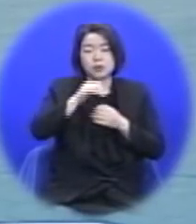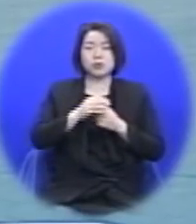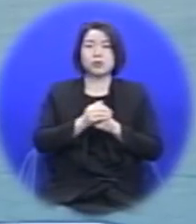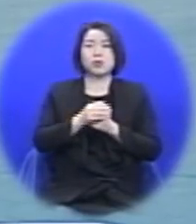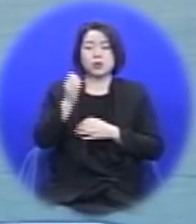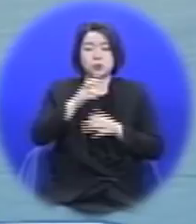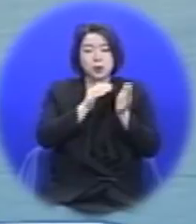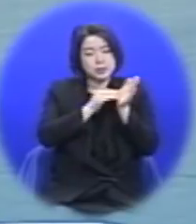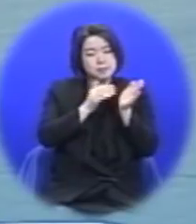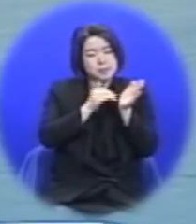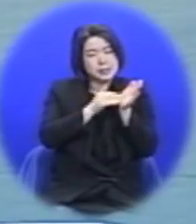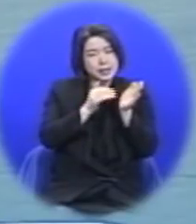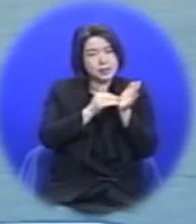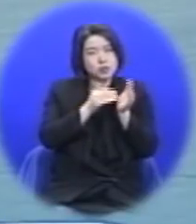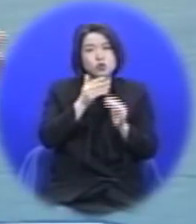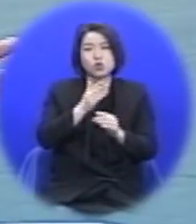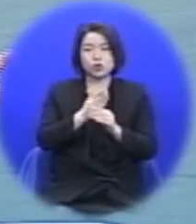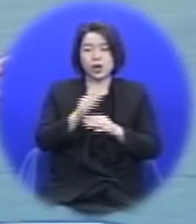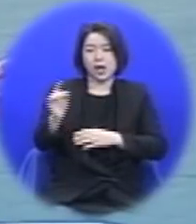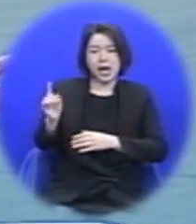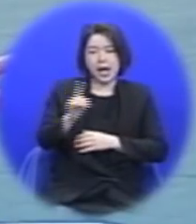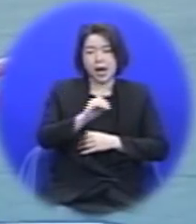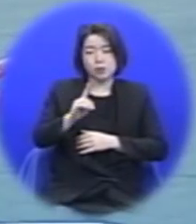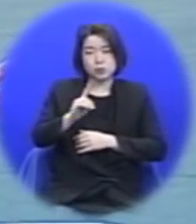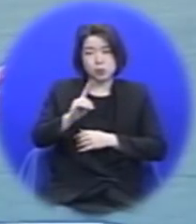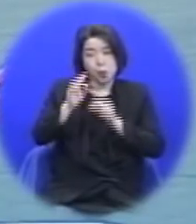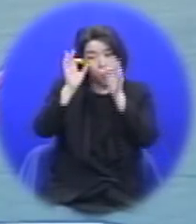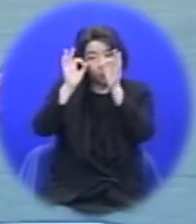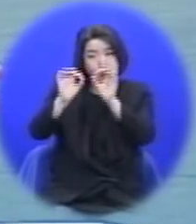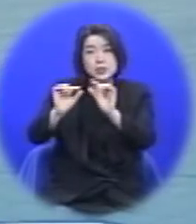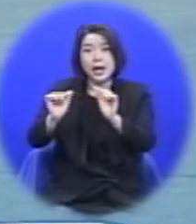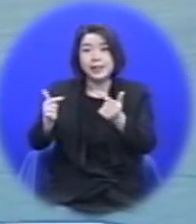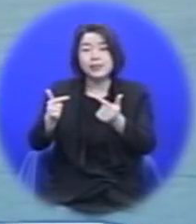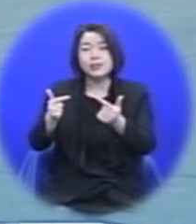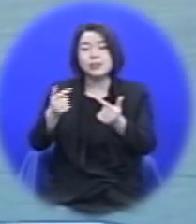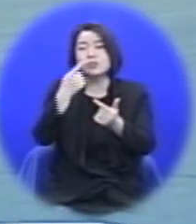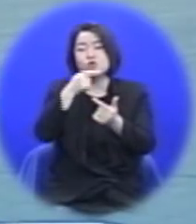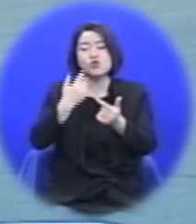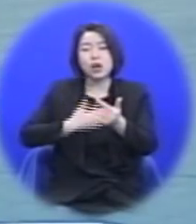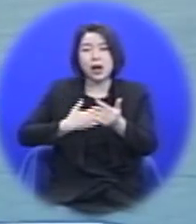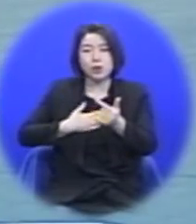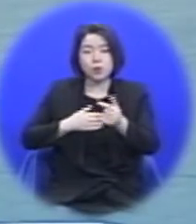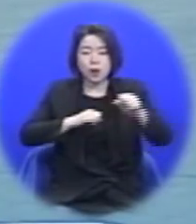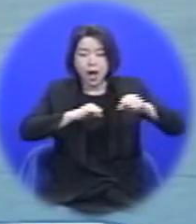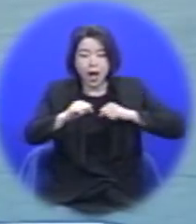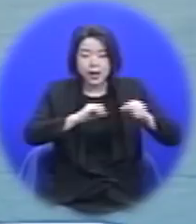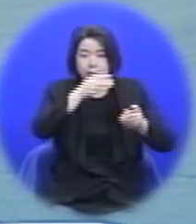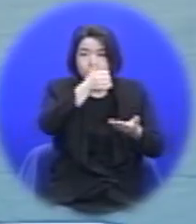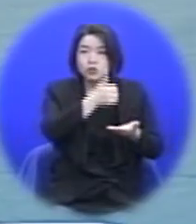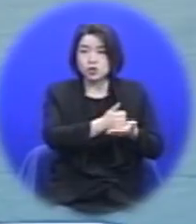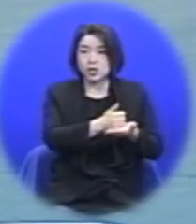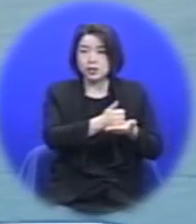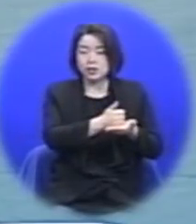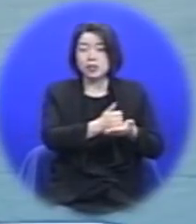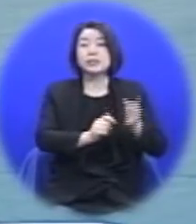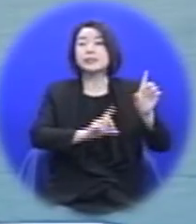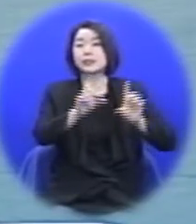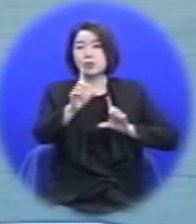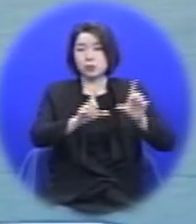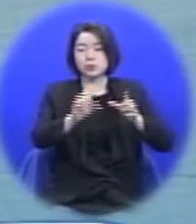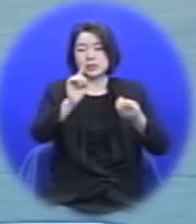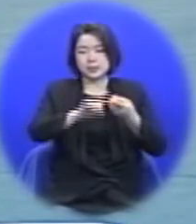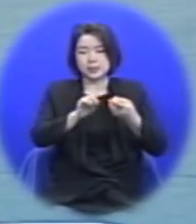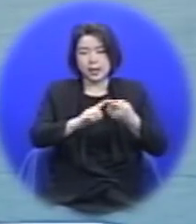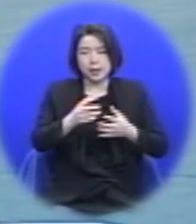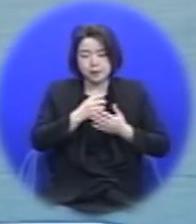은밀한 가운데 아무도 안 보는 줄 알고 그렇게 저질렀던 죄를 행하였던 모습을 그대로 가진